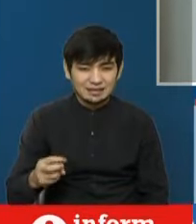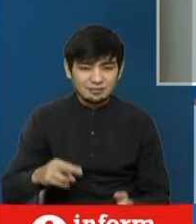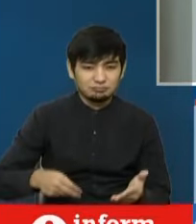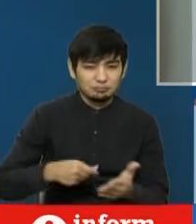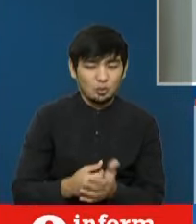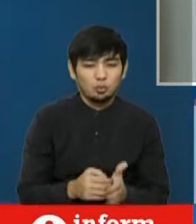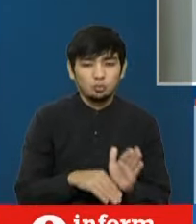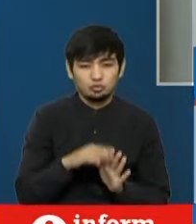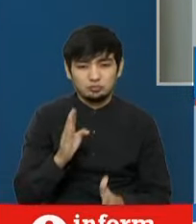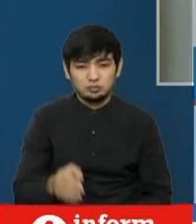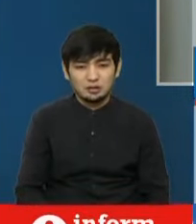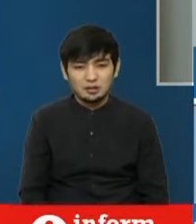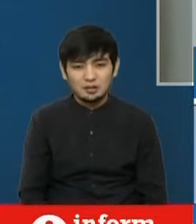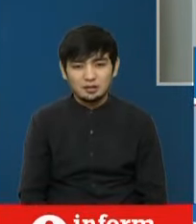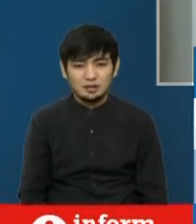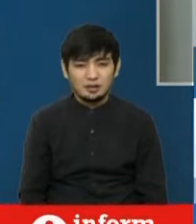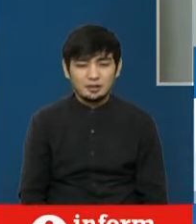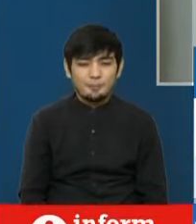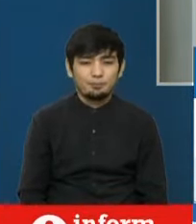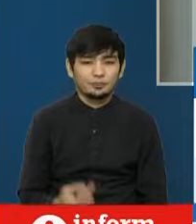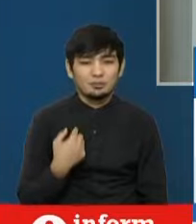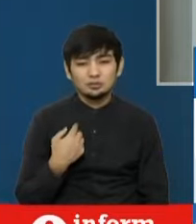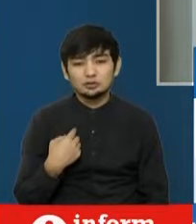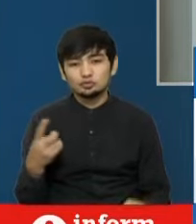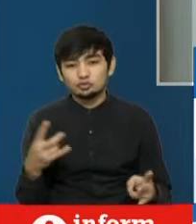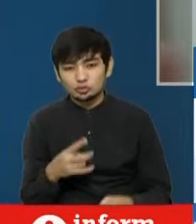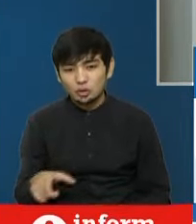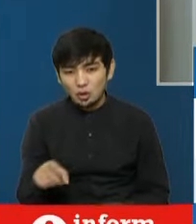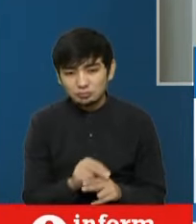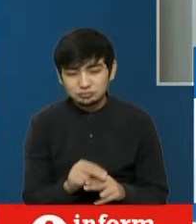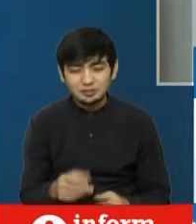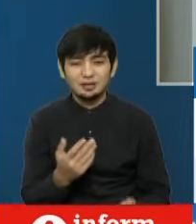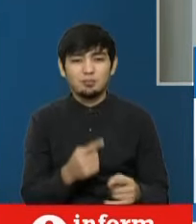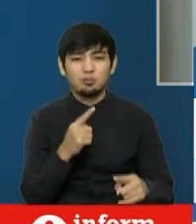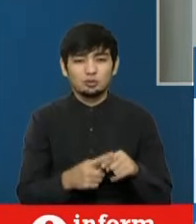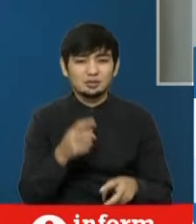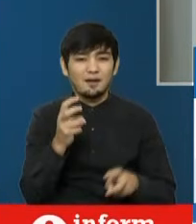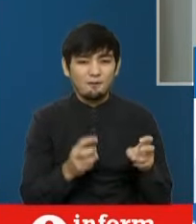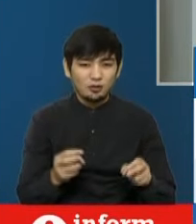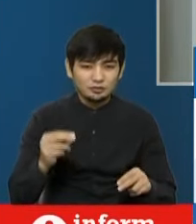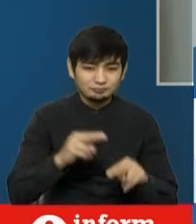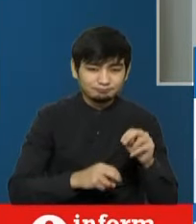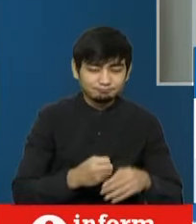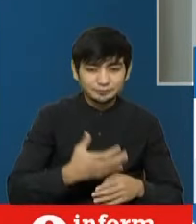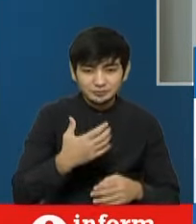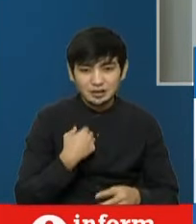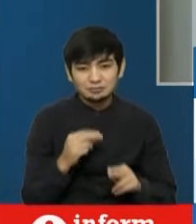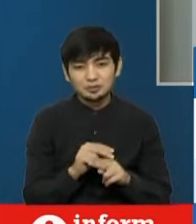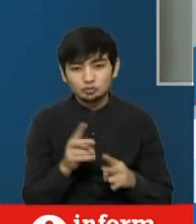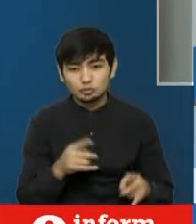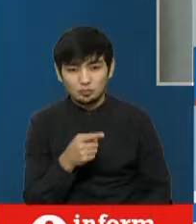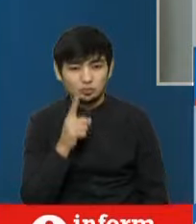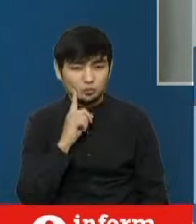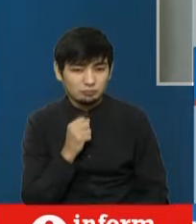Біз оны басқа бір керекті, мәселен, жол салуға, қосымша завод салуға істетсек болар еді, да? Оларды